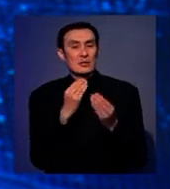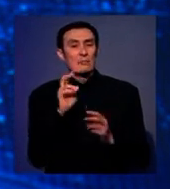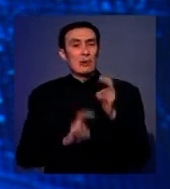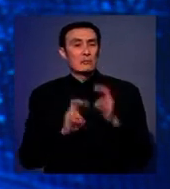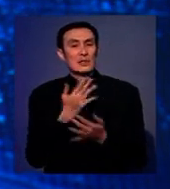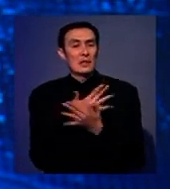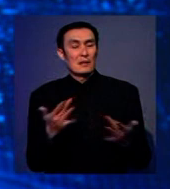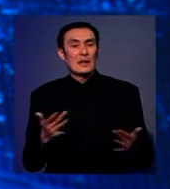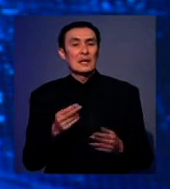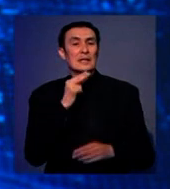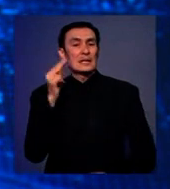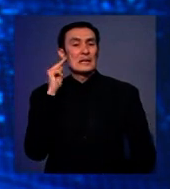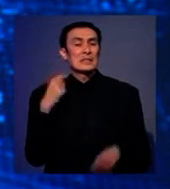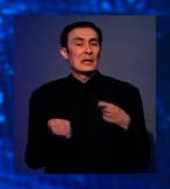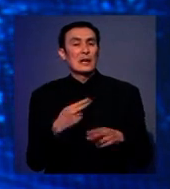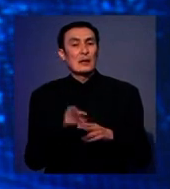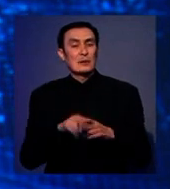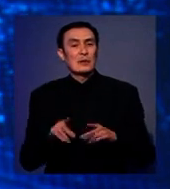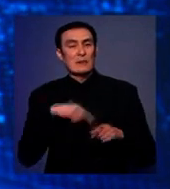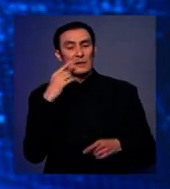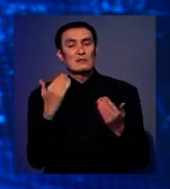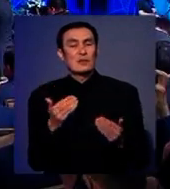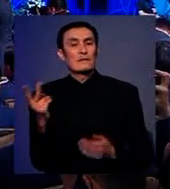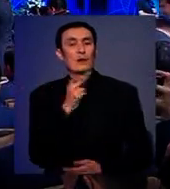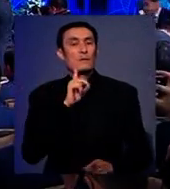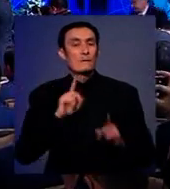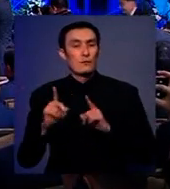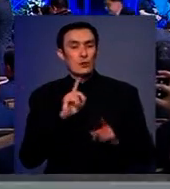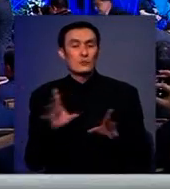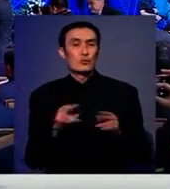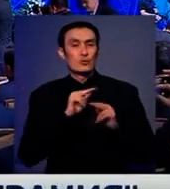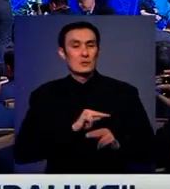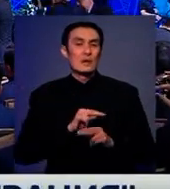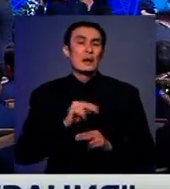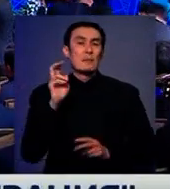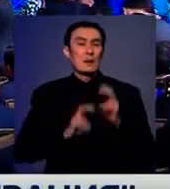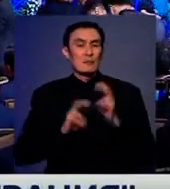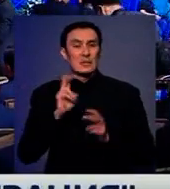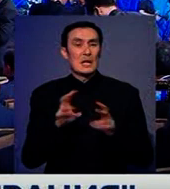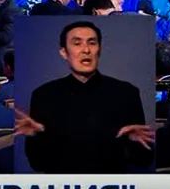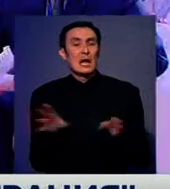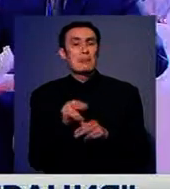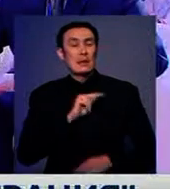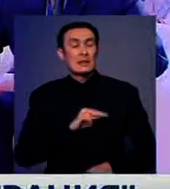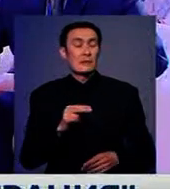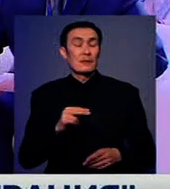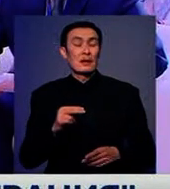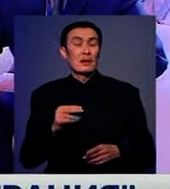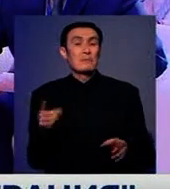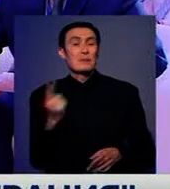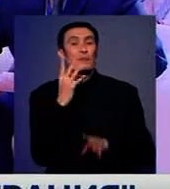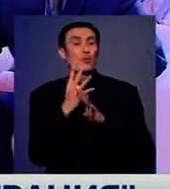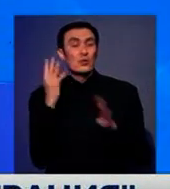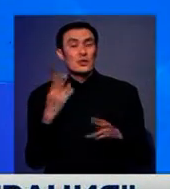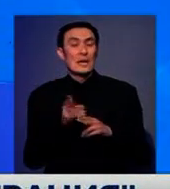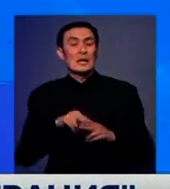промышленной продукции на китайский рынок. Об этом говорили сегодня на втором форуме межрегионального сотрудничества «Промышленная кооперация». В первую очередь